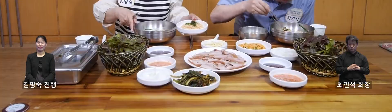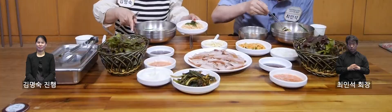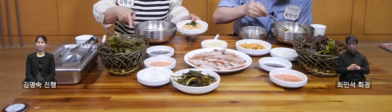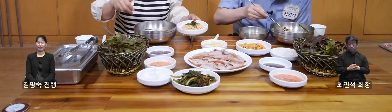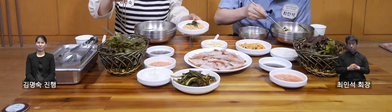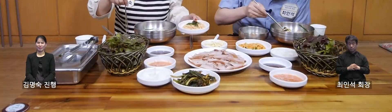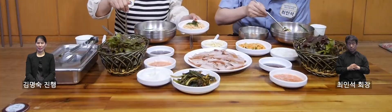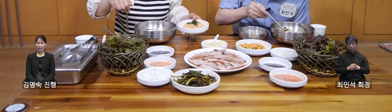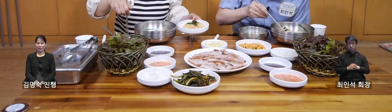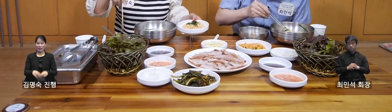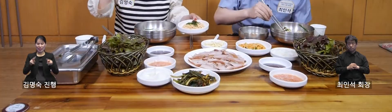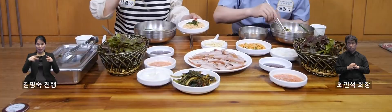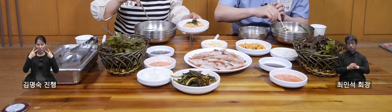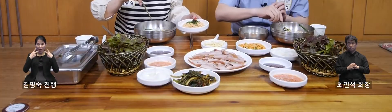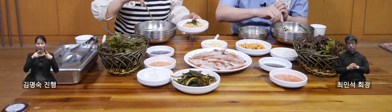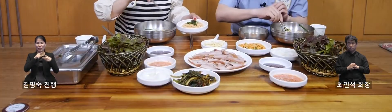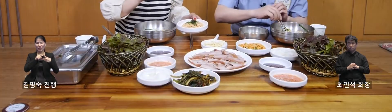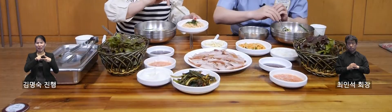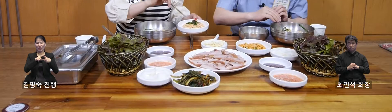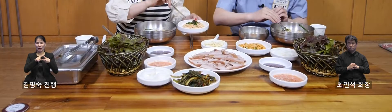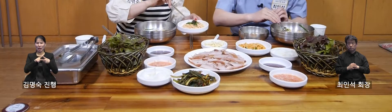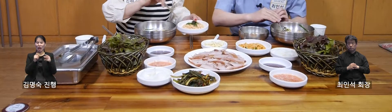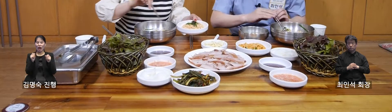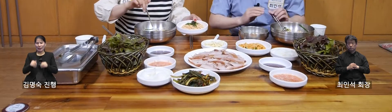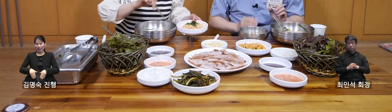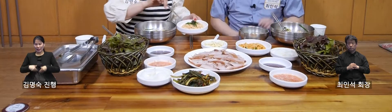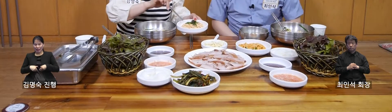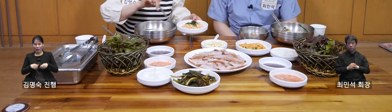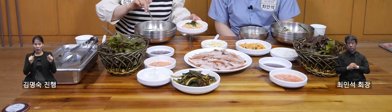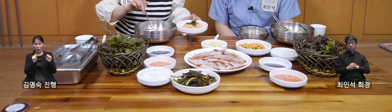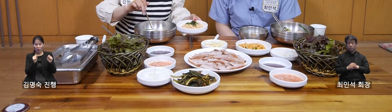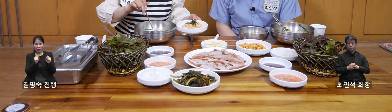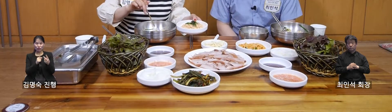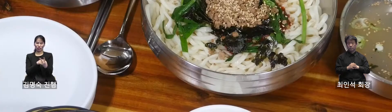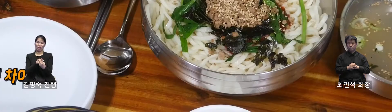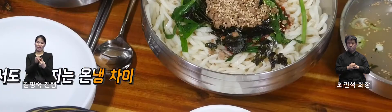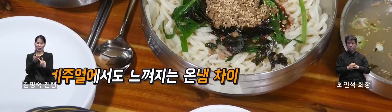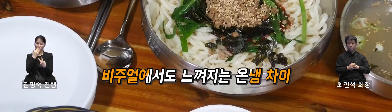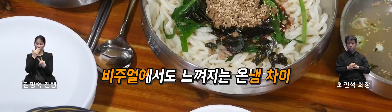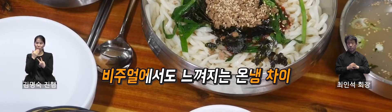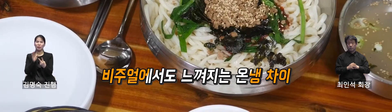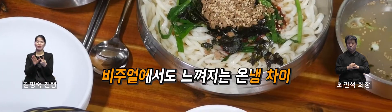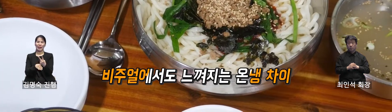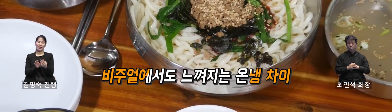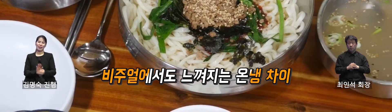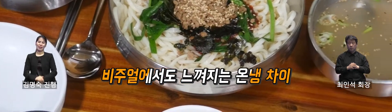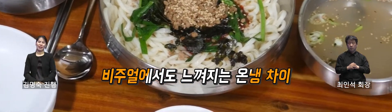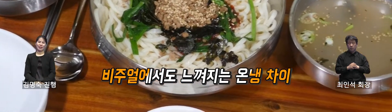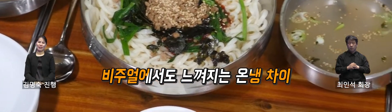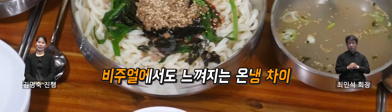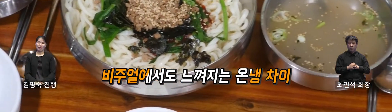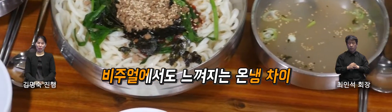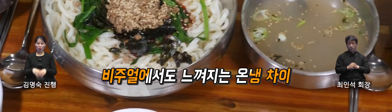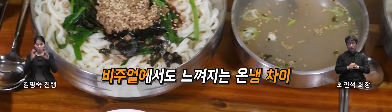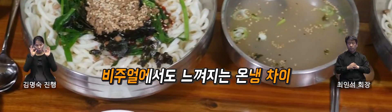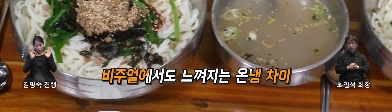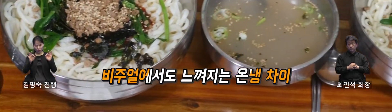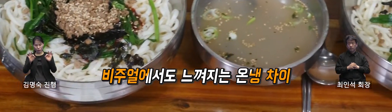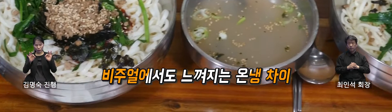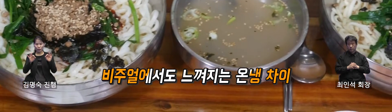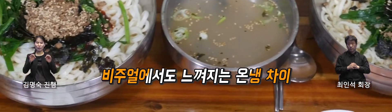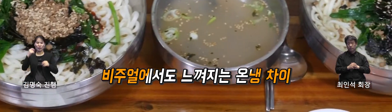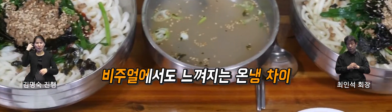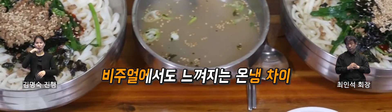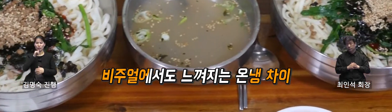네, 요 면에 온면과 냉 비빔면에 요렇게 보시면 확실히 이렇게 그냥 보는 거에서도